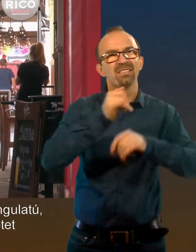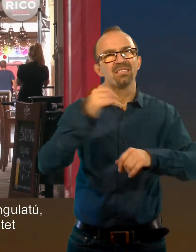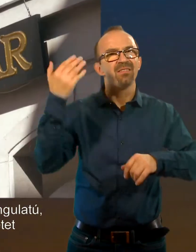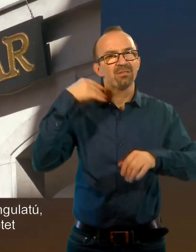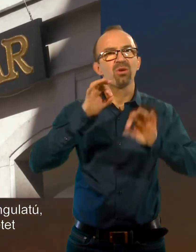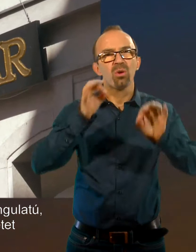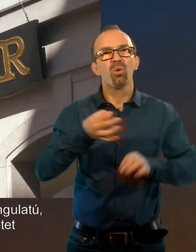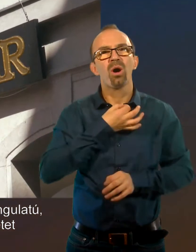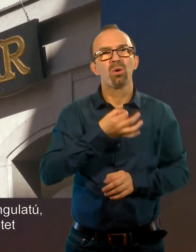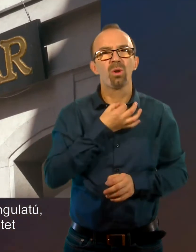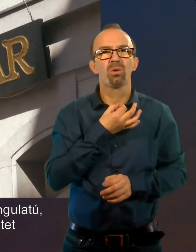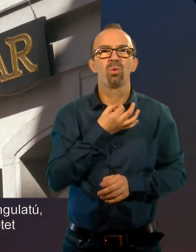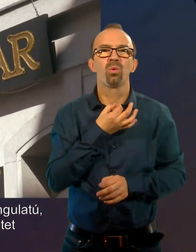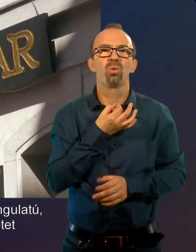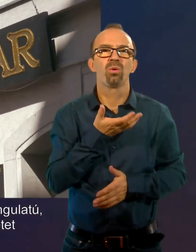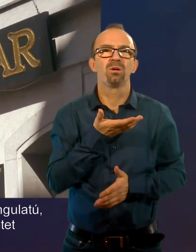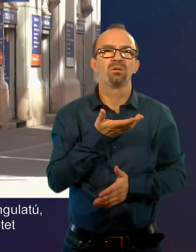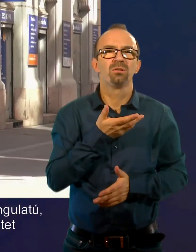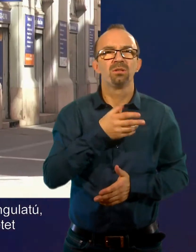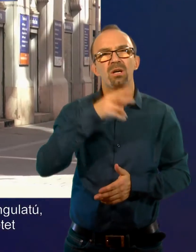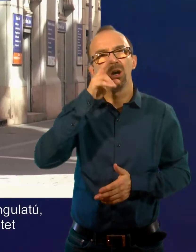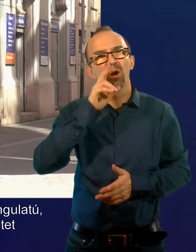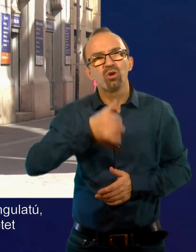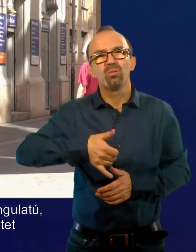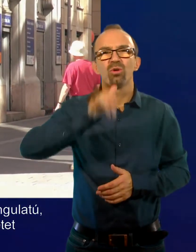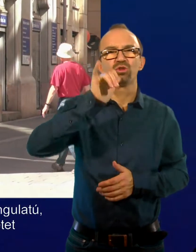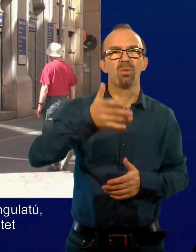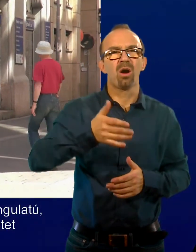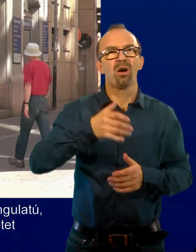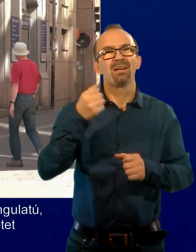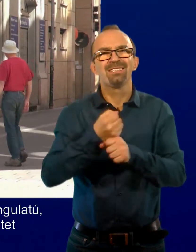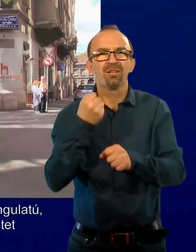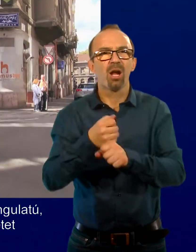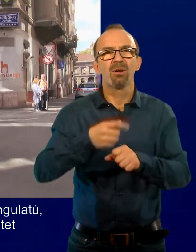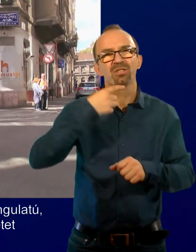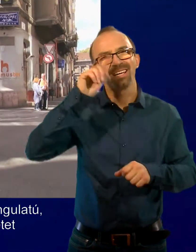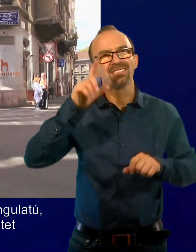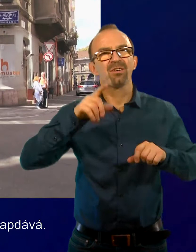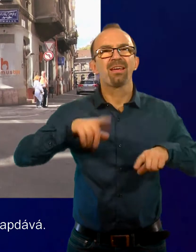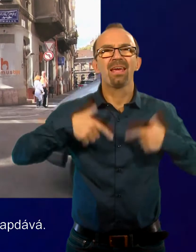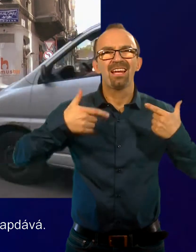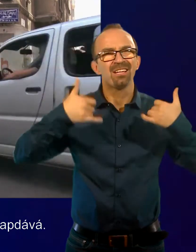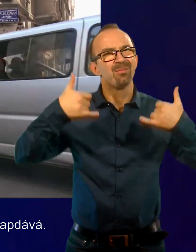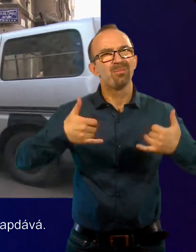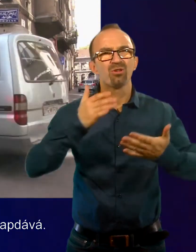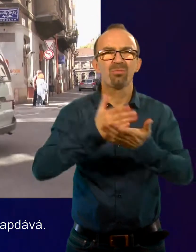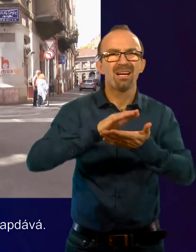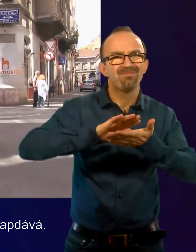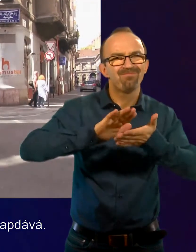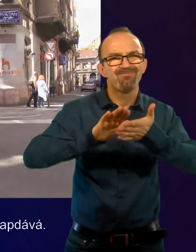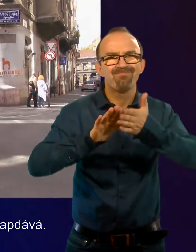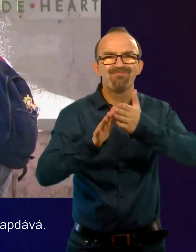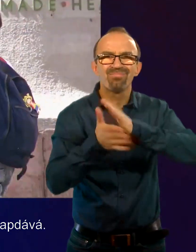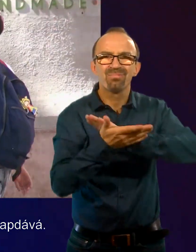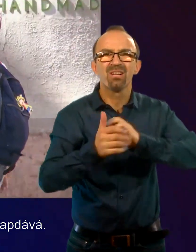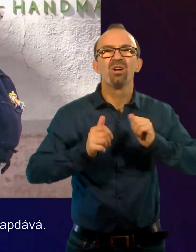ezelőtt egy ilyen nagyon-nagyon jó hangulatú, romkocsmás, izgalmas éjszakai életet ígért, az mostanra